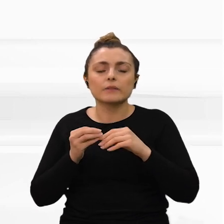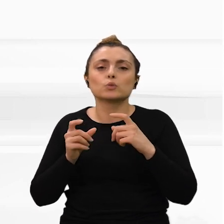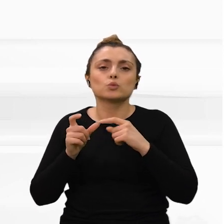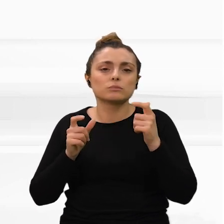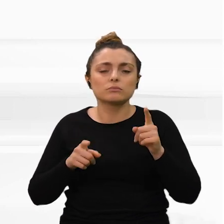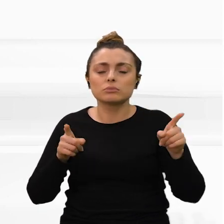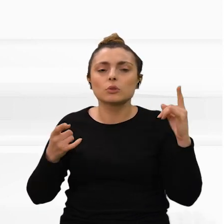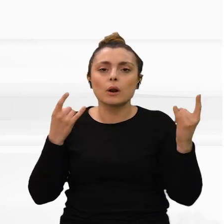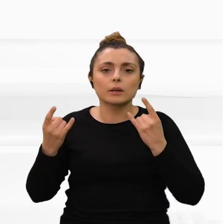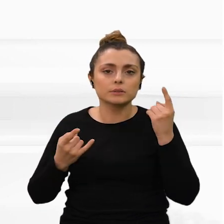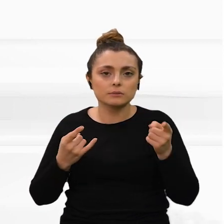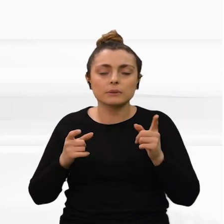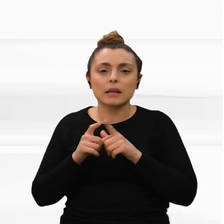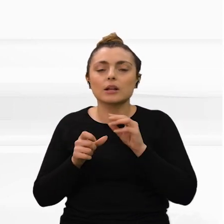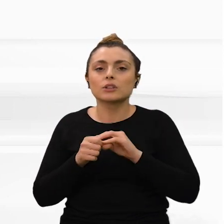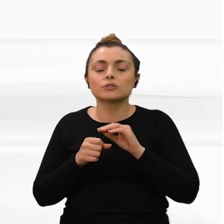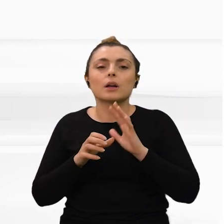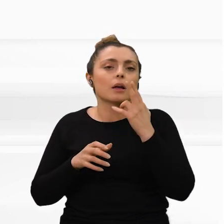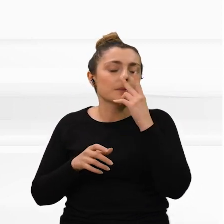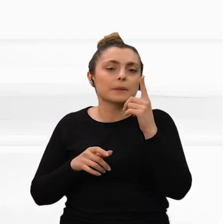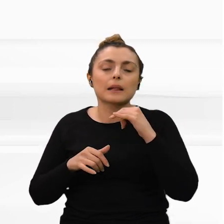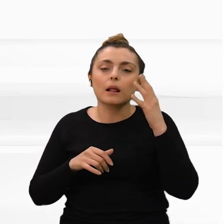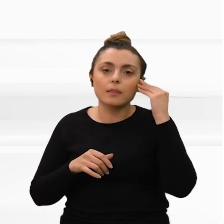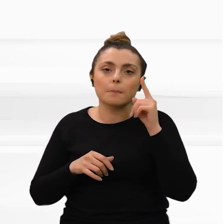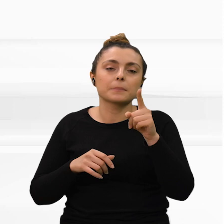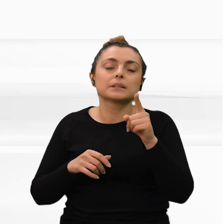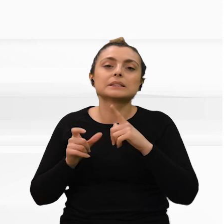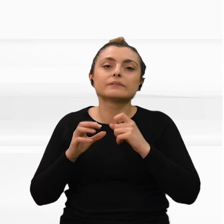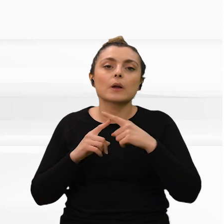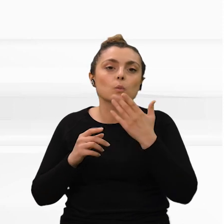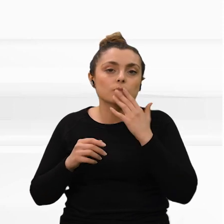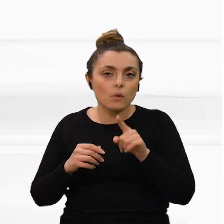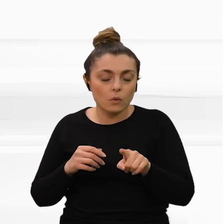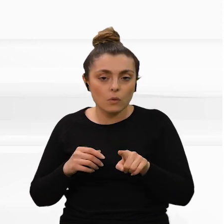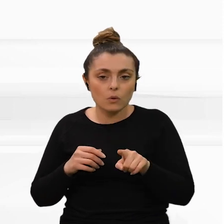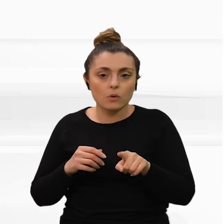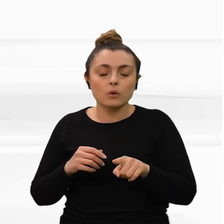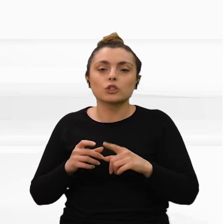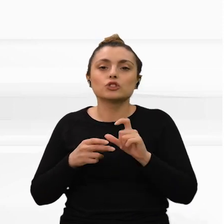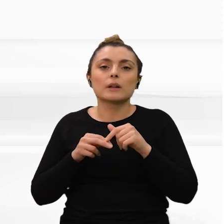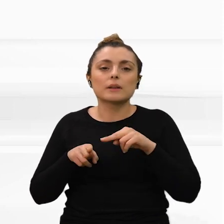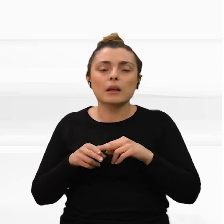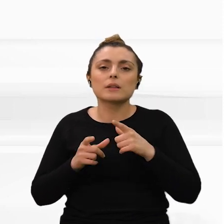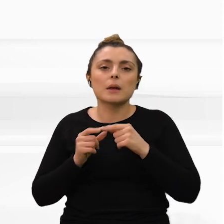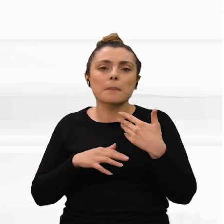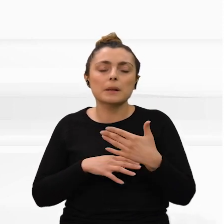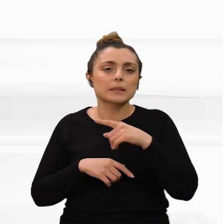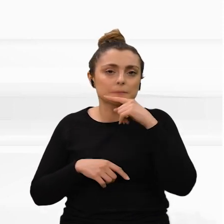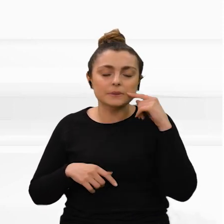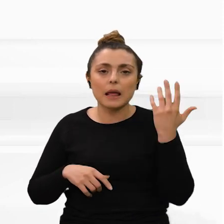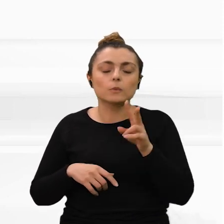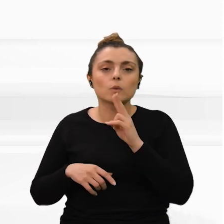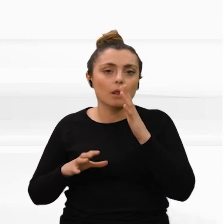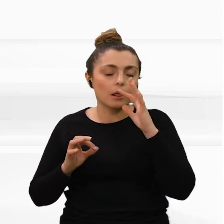de ve şurada burada dolaştım D seçeneğinde de herhangi yakın anlamlı bir sıfat yok çardaklarda ki yapraklar